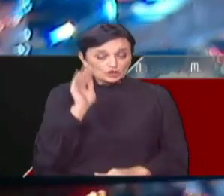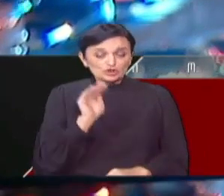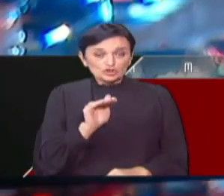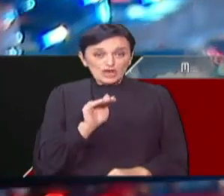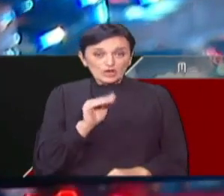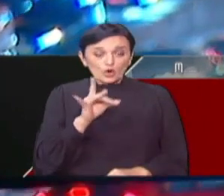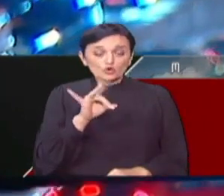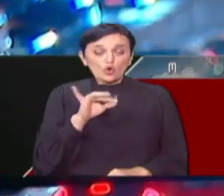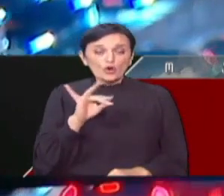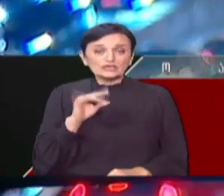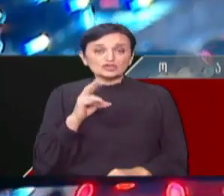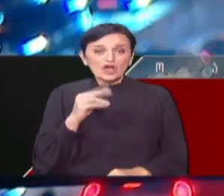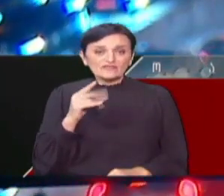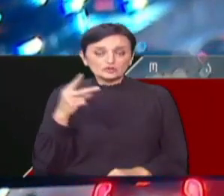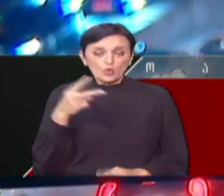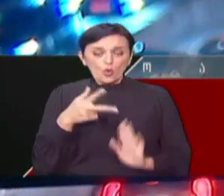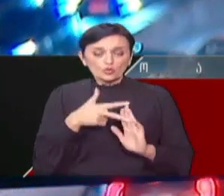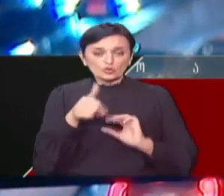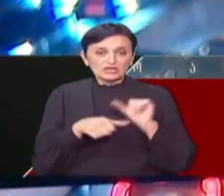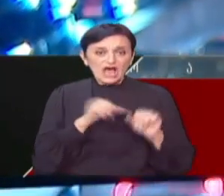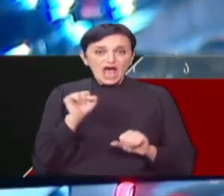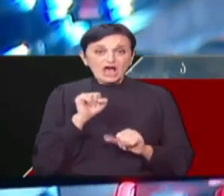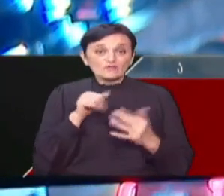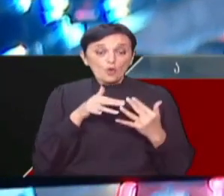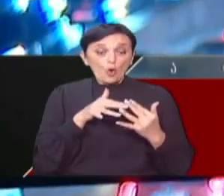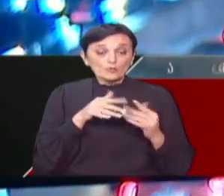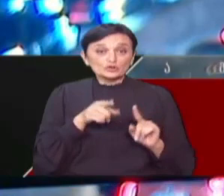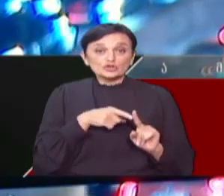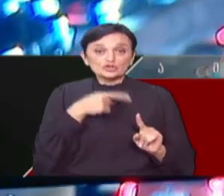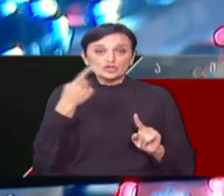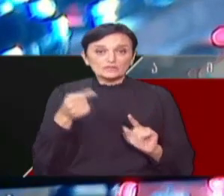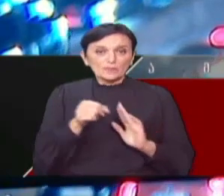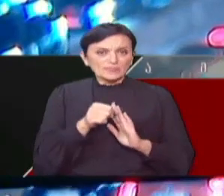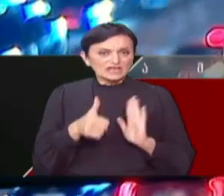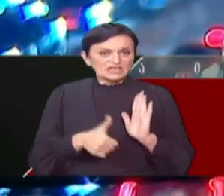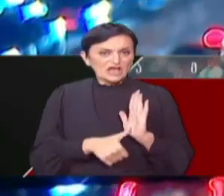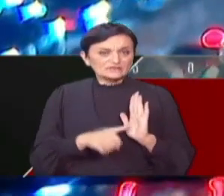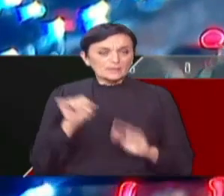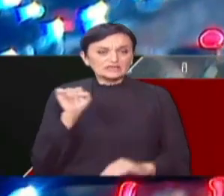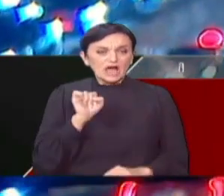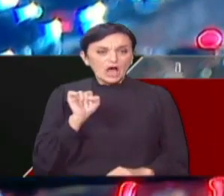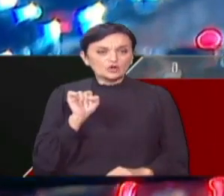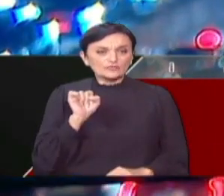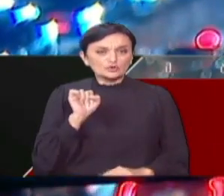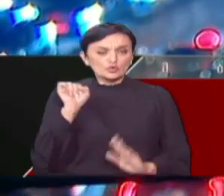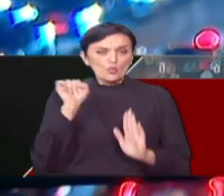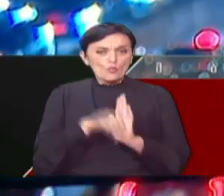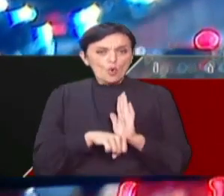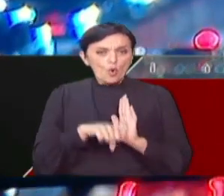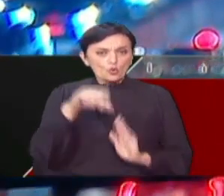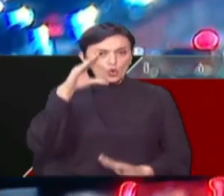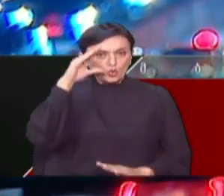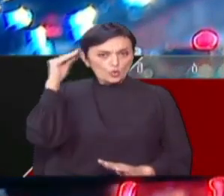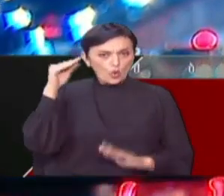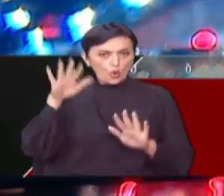რომ როინ შავაძე 2008 წლის აგვისტოს ომის შემდეგ 16 აგვისტოს მოკლეს